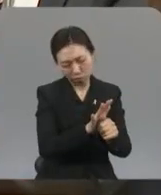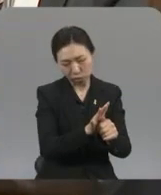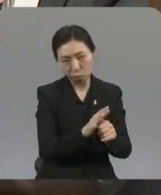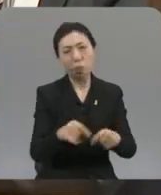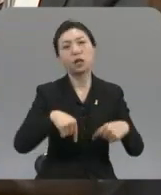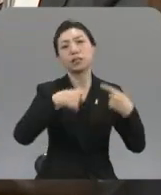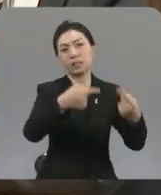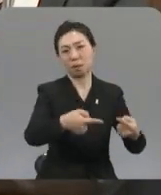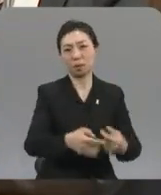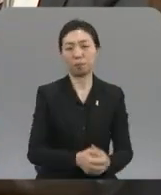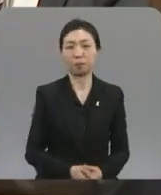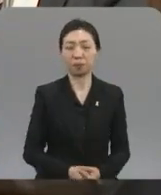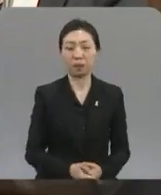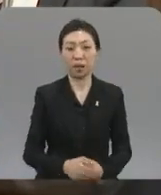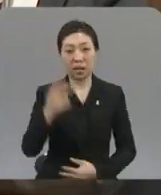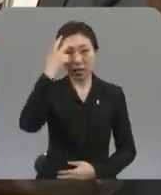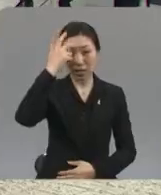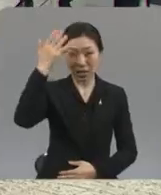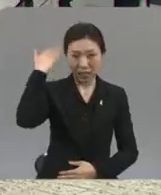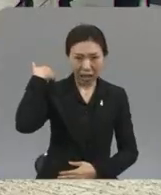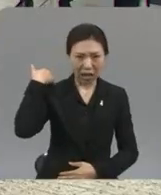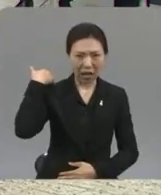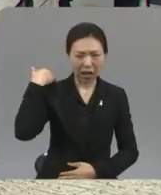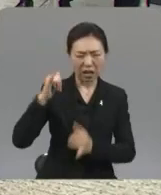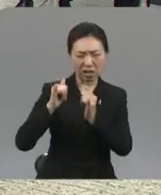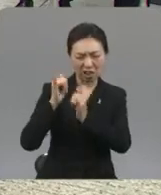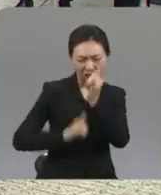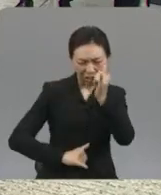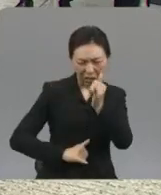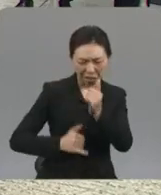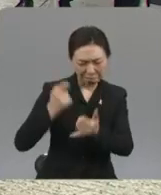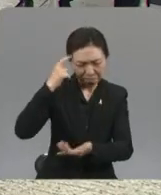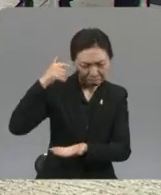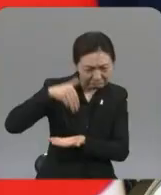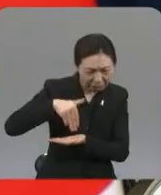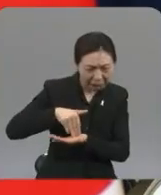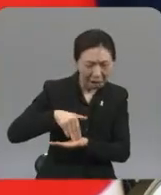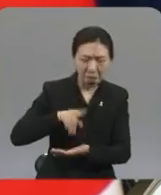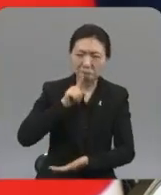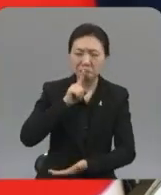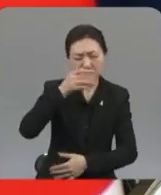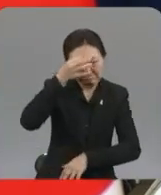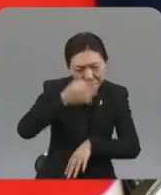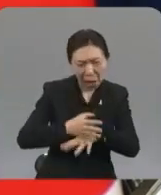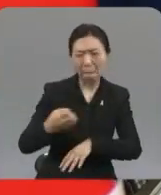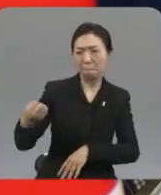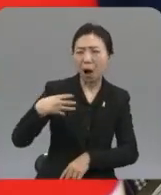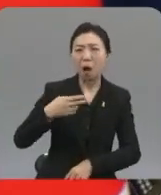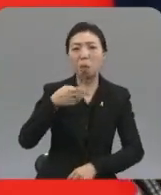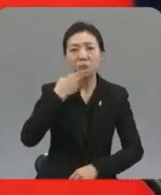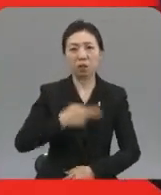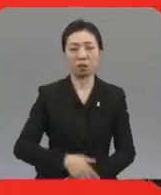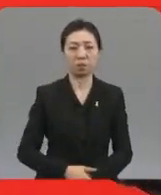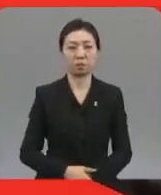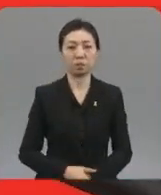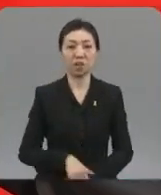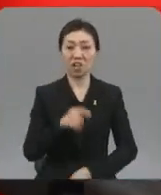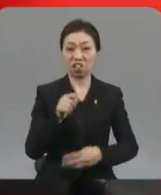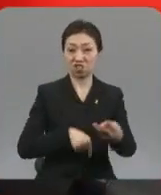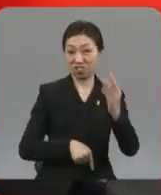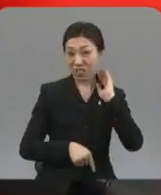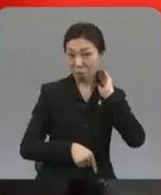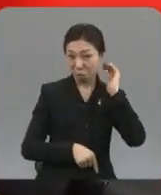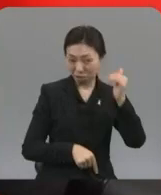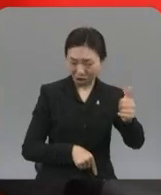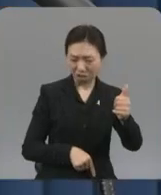en rejetant la nécessité de recevoir des excuses il a même souligné une nouvelle fois qu'il faudrait arrêter de penser qu'il est impossible de faire